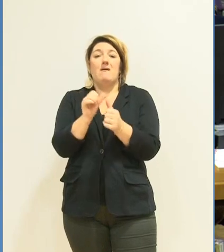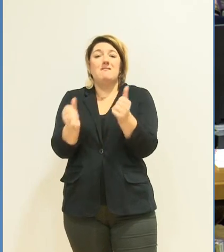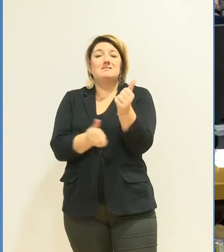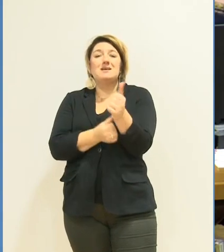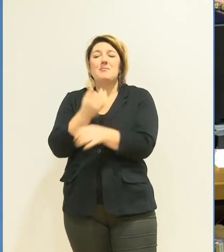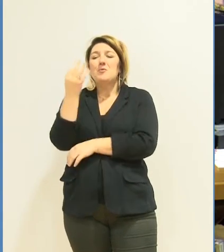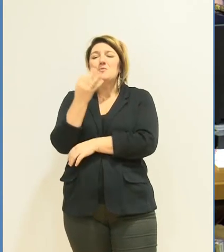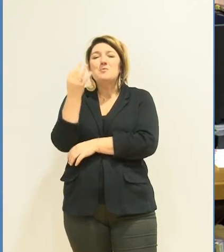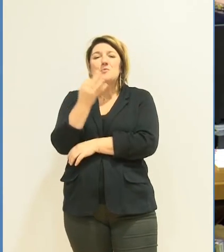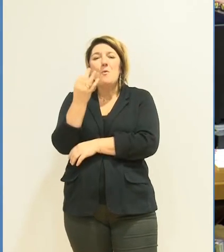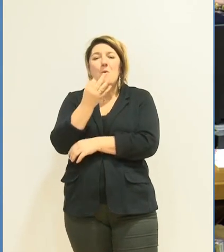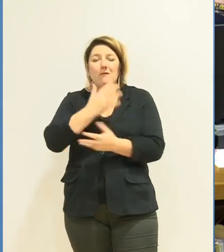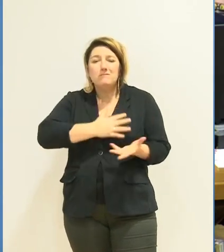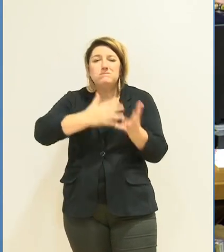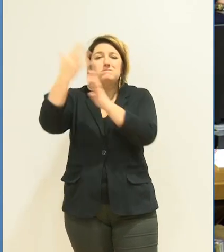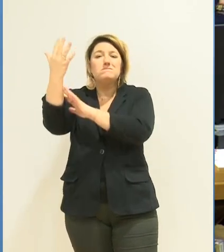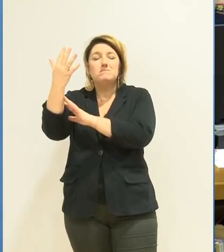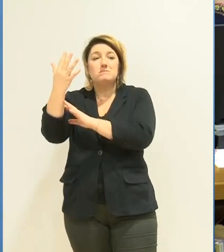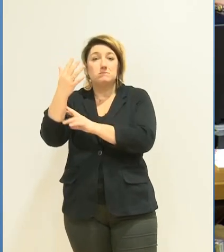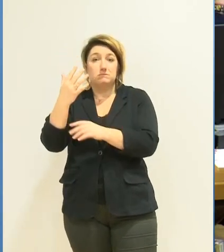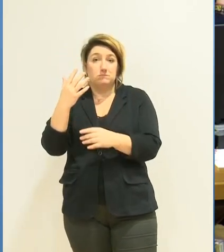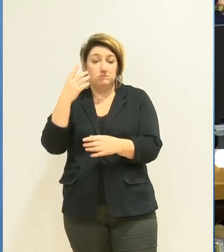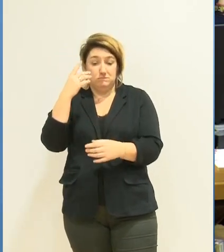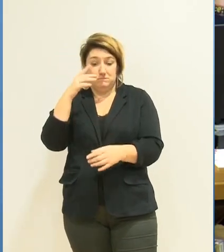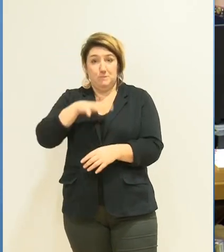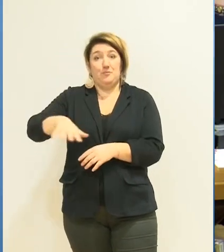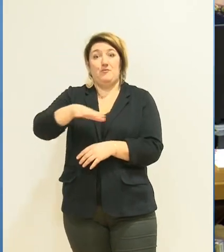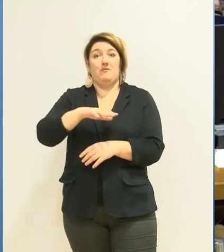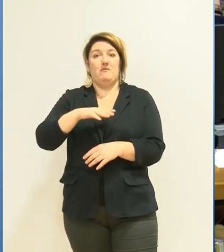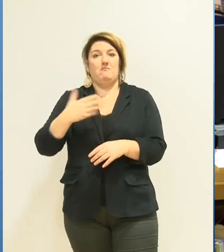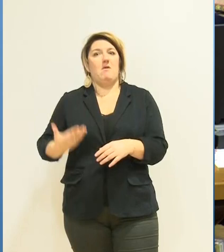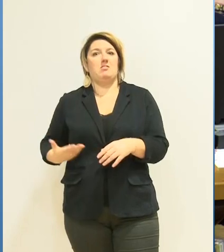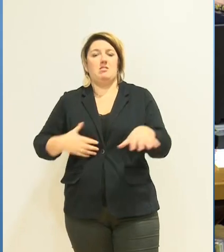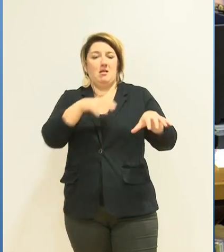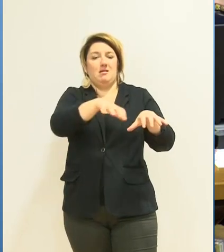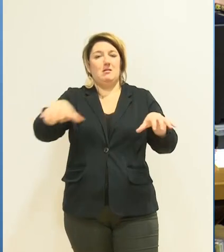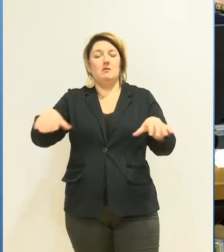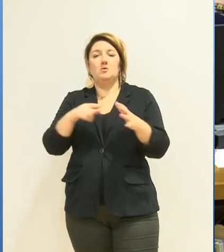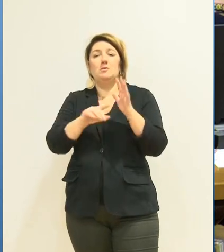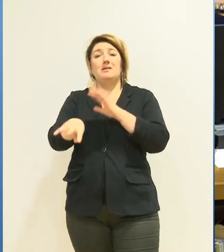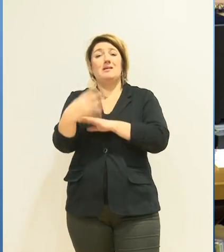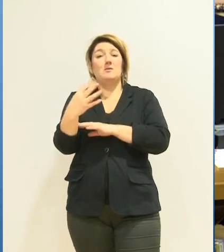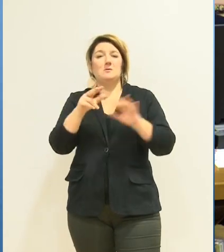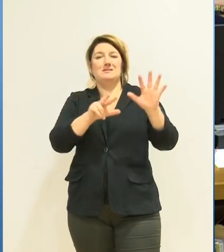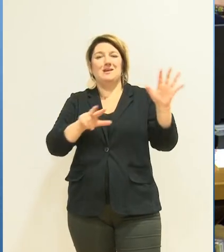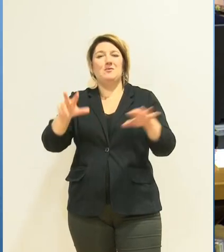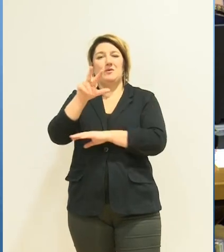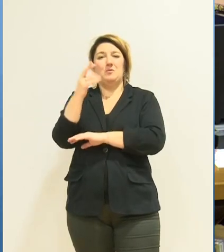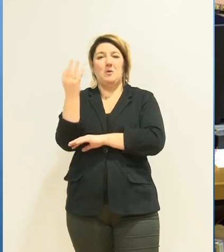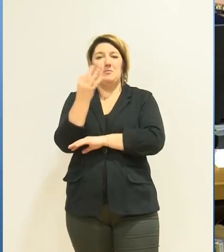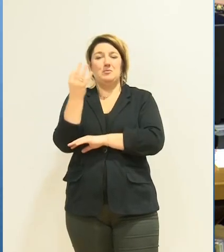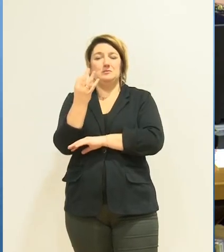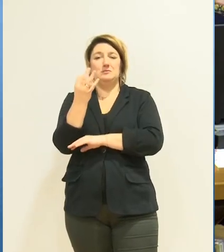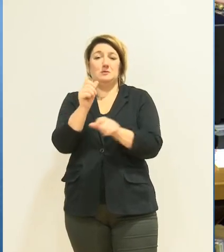par rapport au nombre de classes maternelles puisque en 1900 2014 comme nous sommes arrivés nous étions 1 83% des